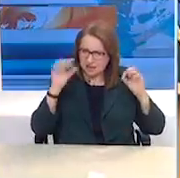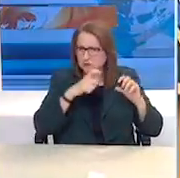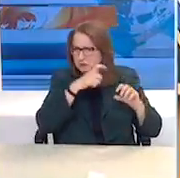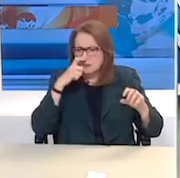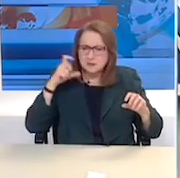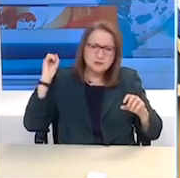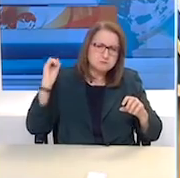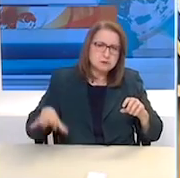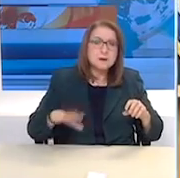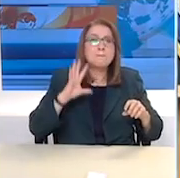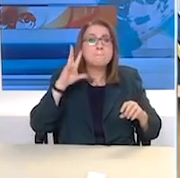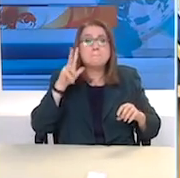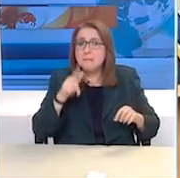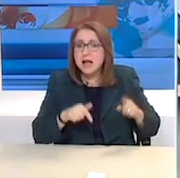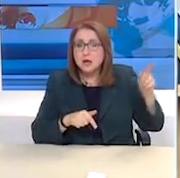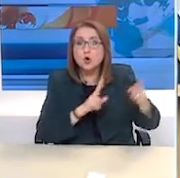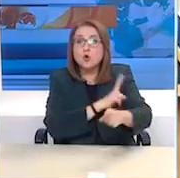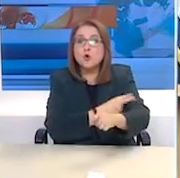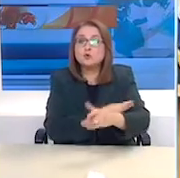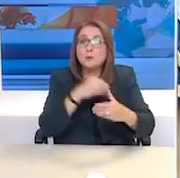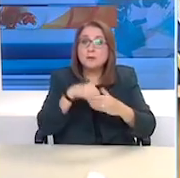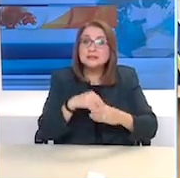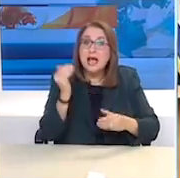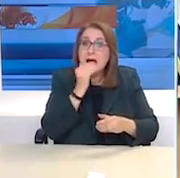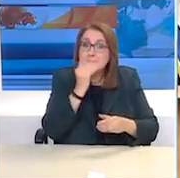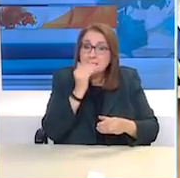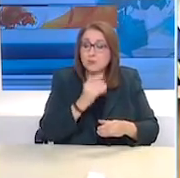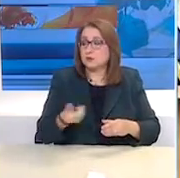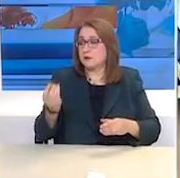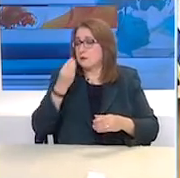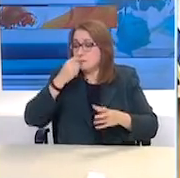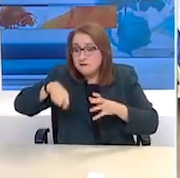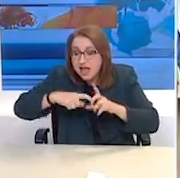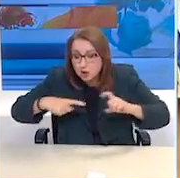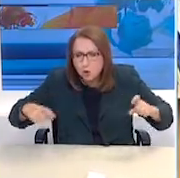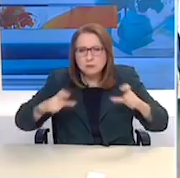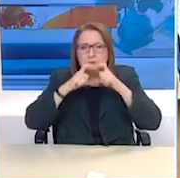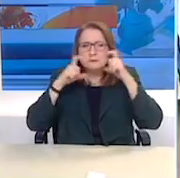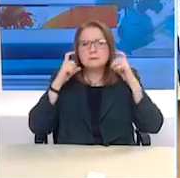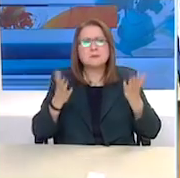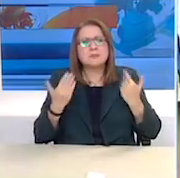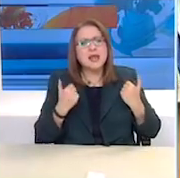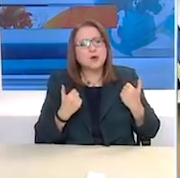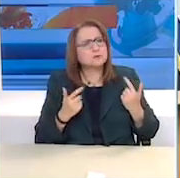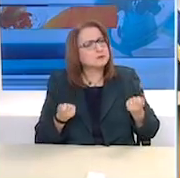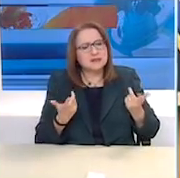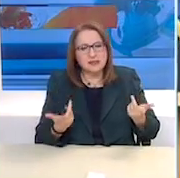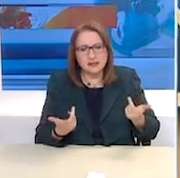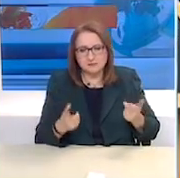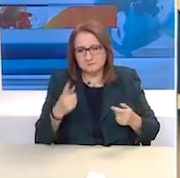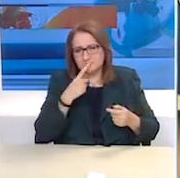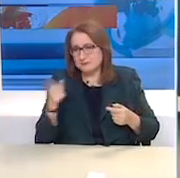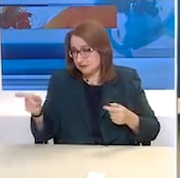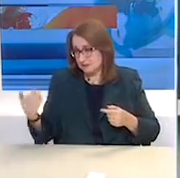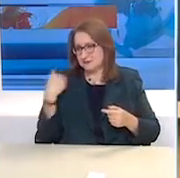ακόμα και στα επίγοντα των νοσοκομείων ή σε χώρους που γίνεται χειρισμός τροφίμων? Θα αλλάξουν οι συστάσεις? Είναι 3-4